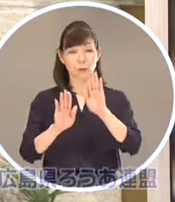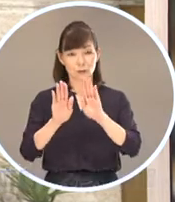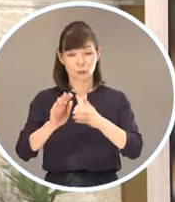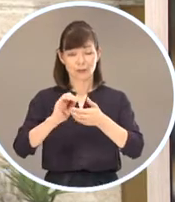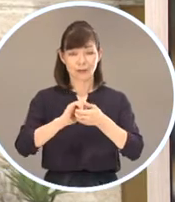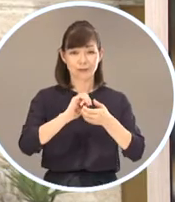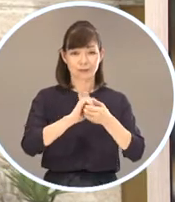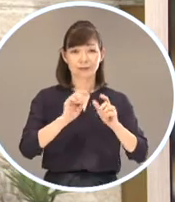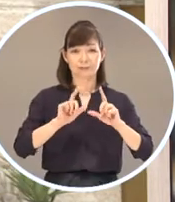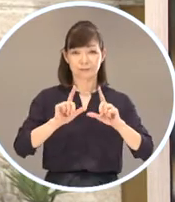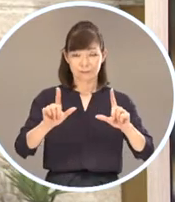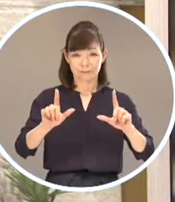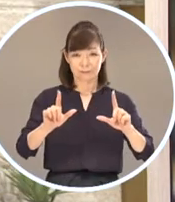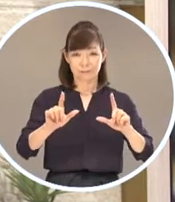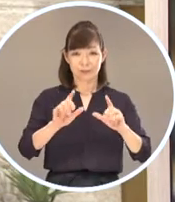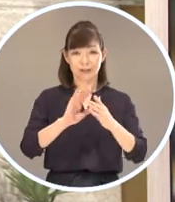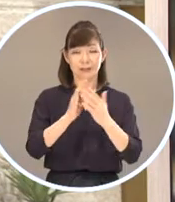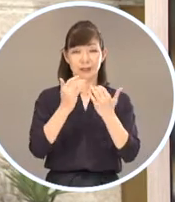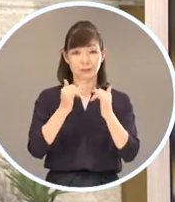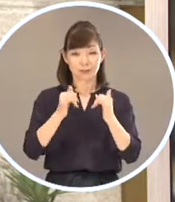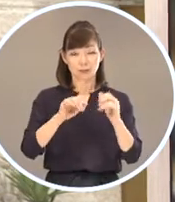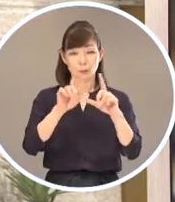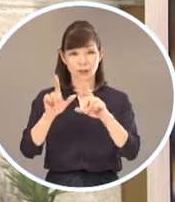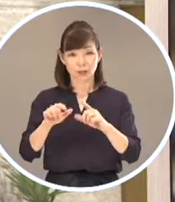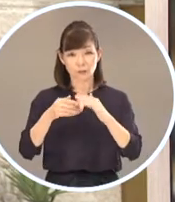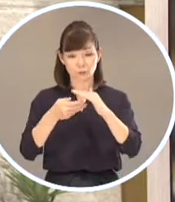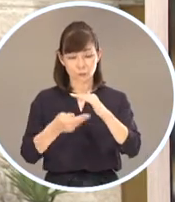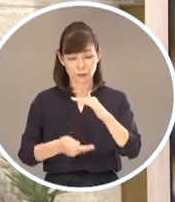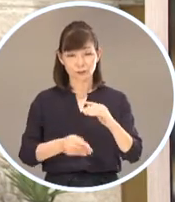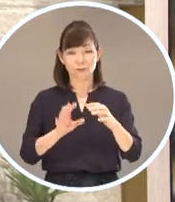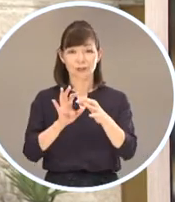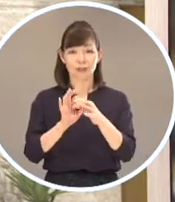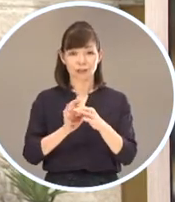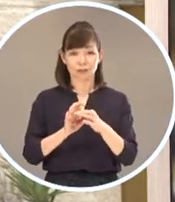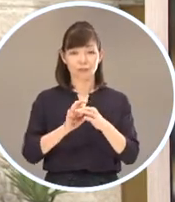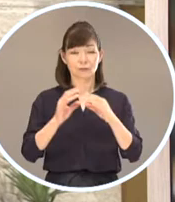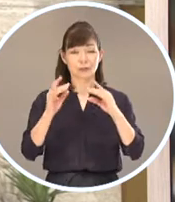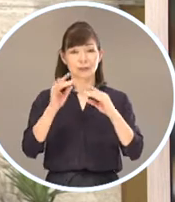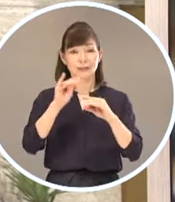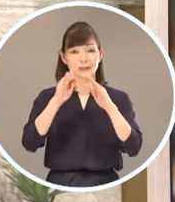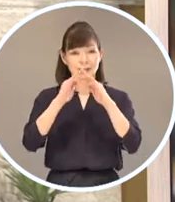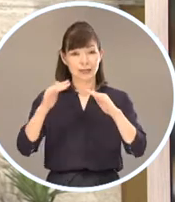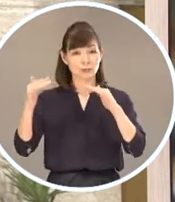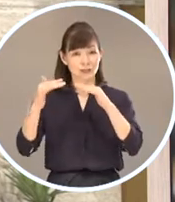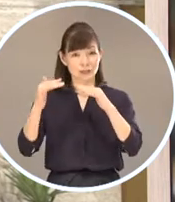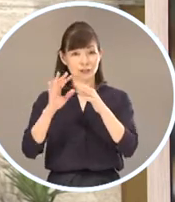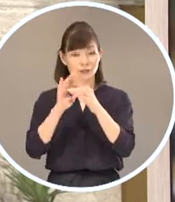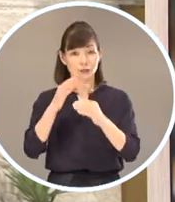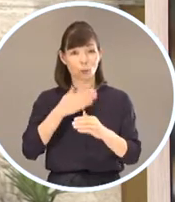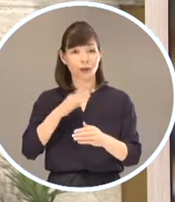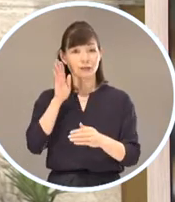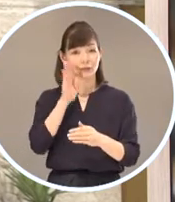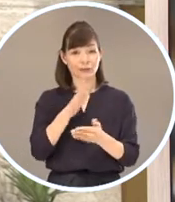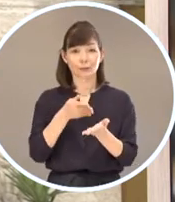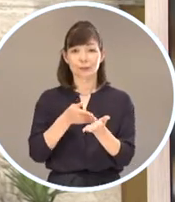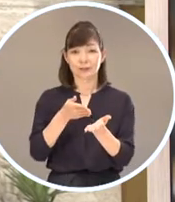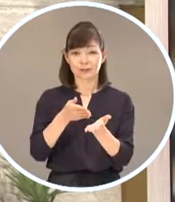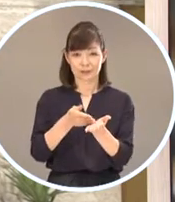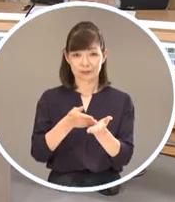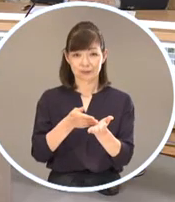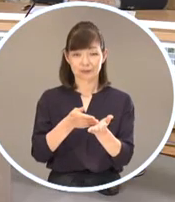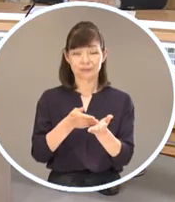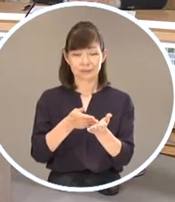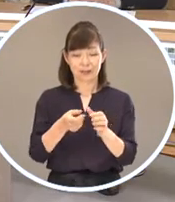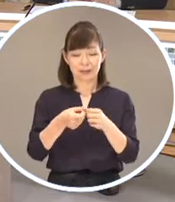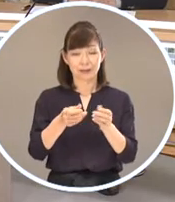し、広島県民の生活に深く関わりがある議会の審議について分かりやすくお伝えしてまいります。そして